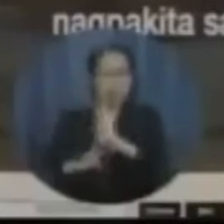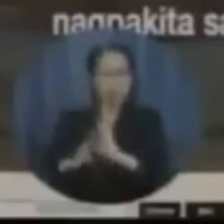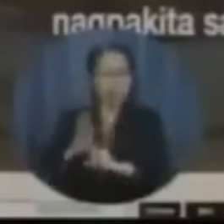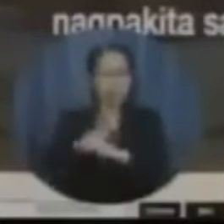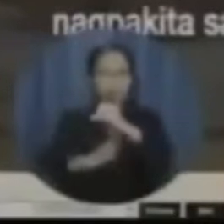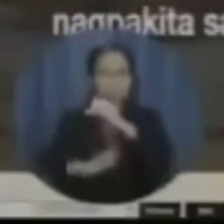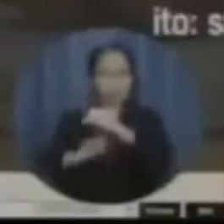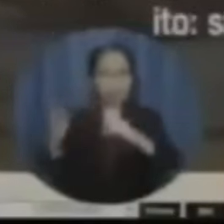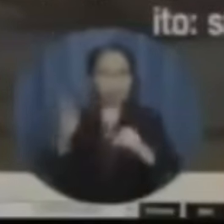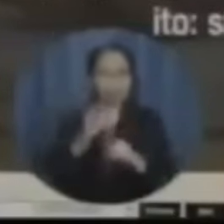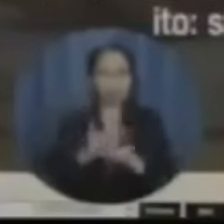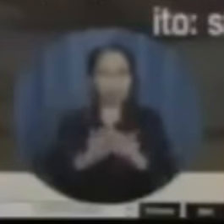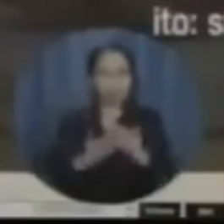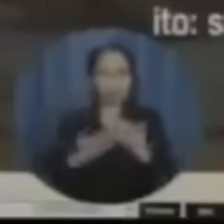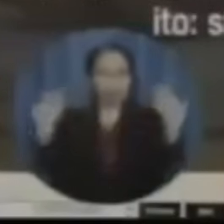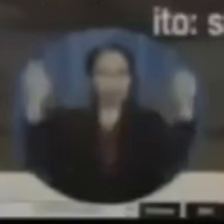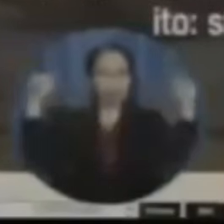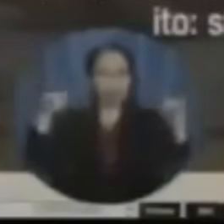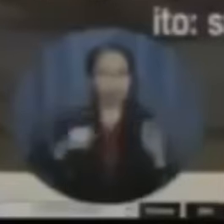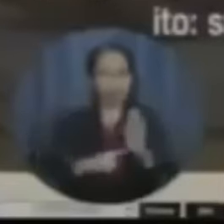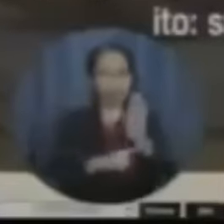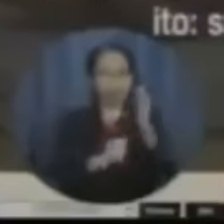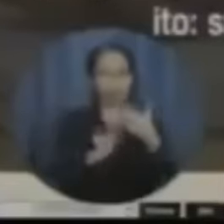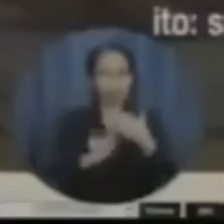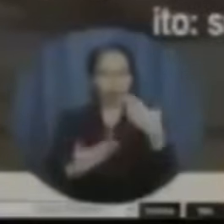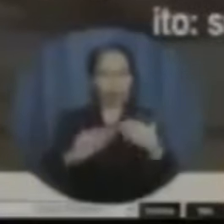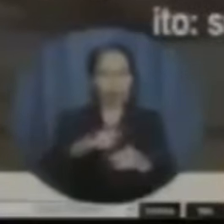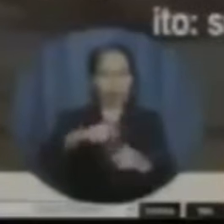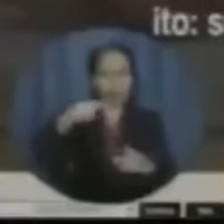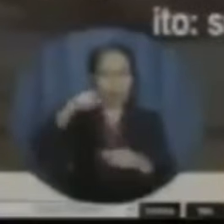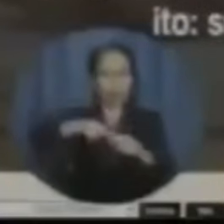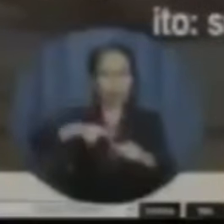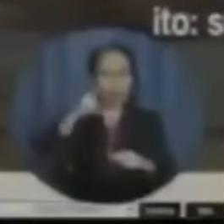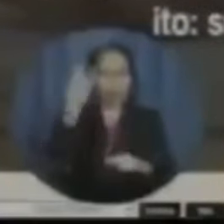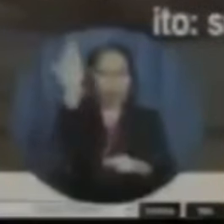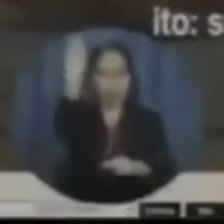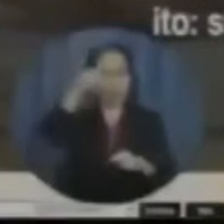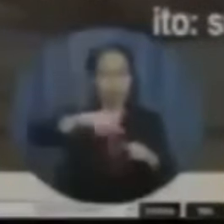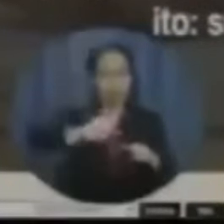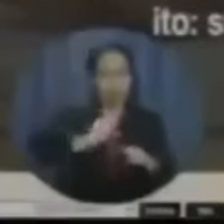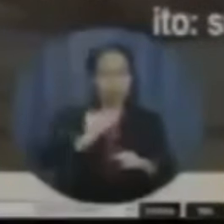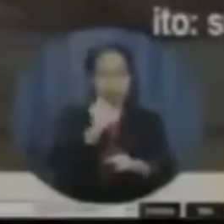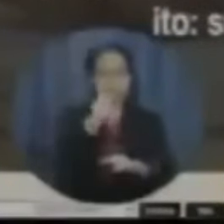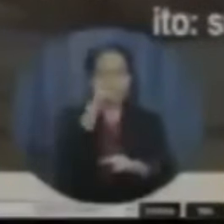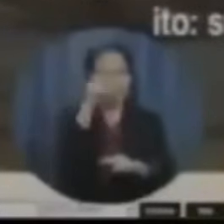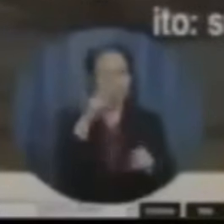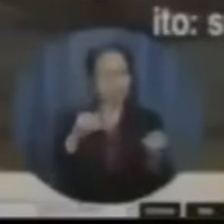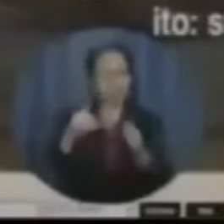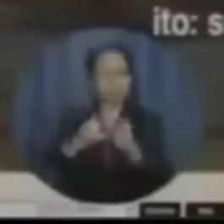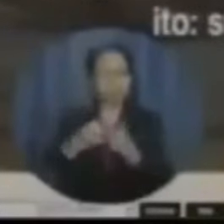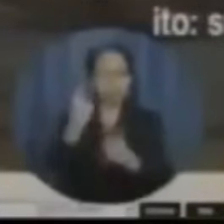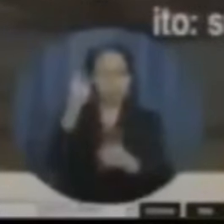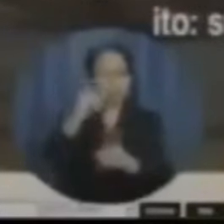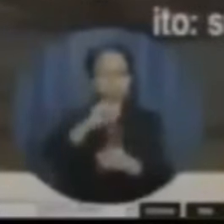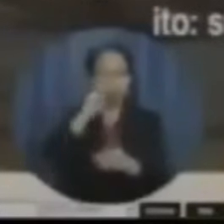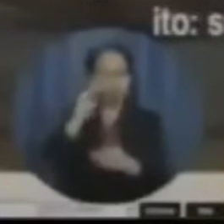mga bagay na ito. At sinasabi niya sa akin, ingatan mong huwag gawin iyan. Ako'y kapwa